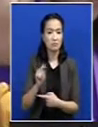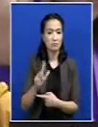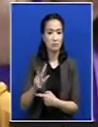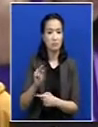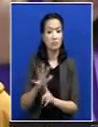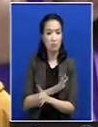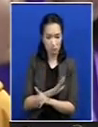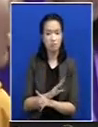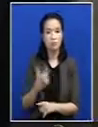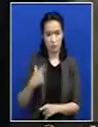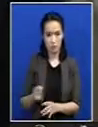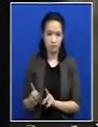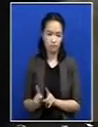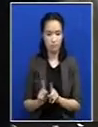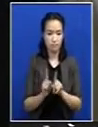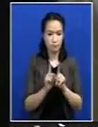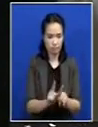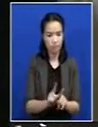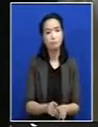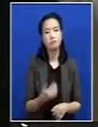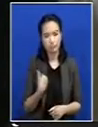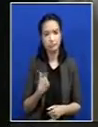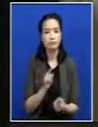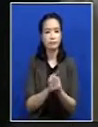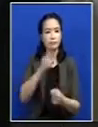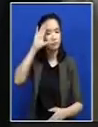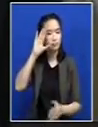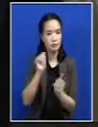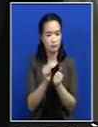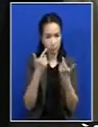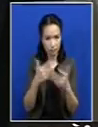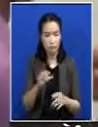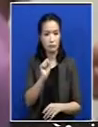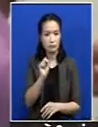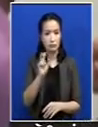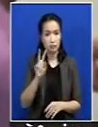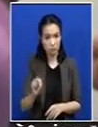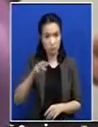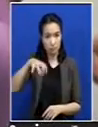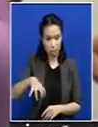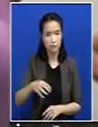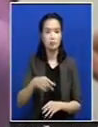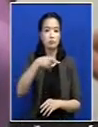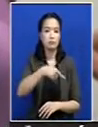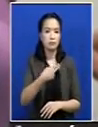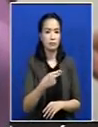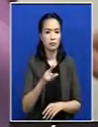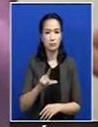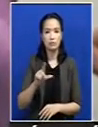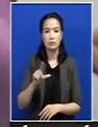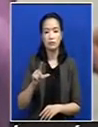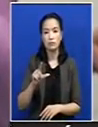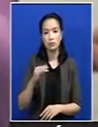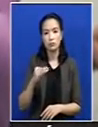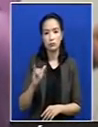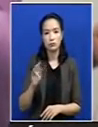ความของบริษัทเมกาแพลเน็ตเพื่อเข้ามอบตัวและให้ปากคำกับพนักงานสอบสวนสน.พหลโยธินค่ะขณะเดียวกันมีรายงานเพิ่มเติมว่าเจ้าหน้า